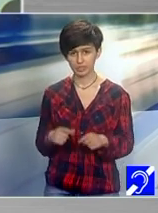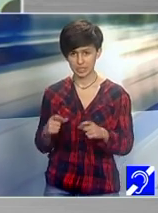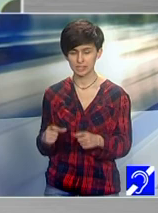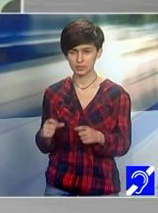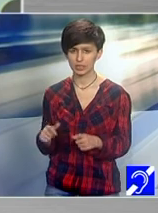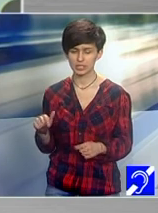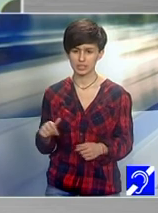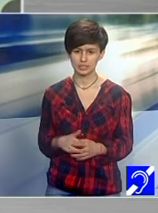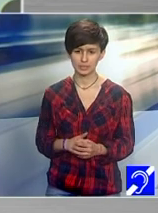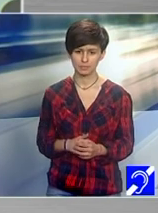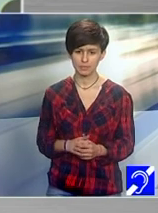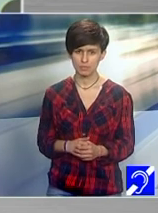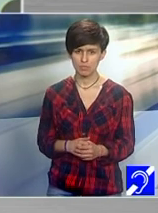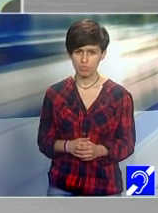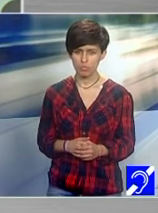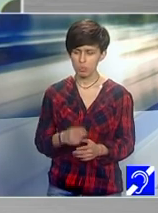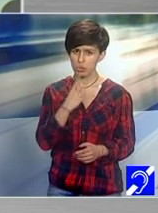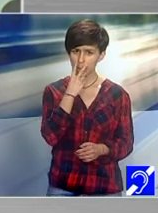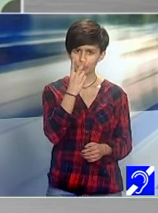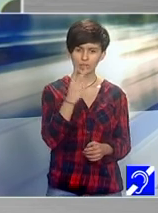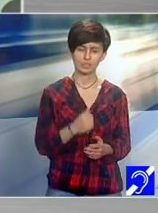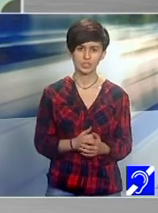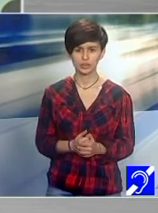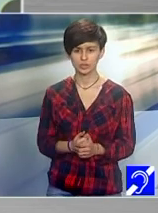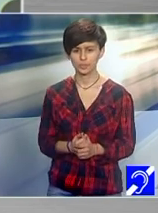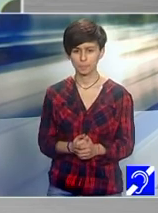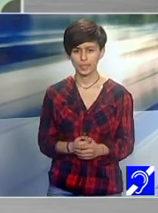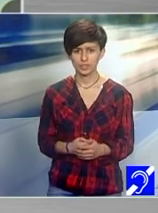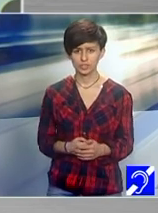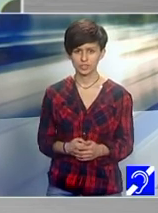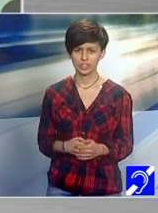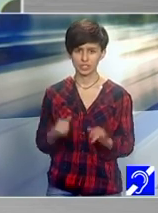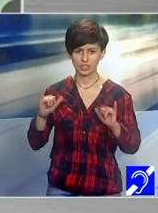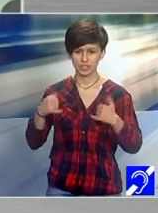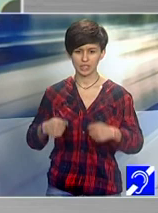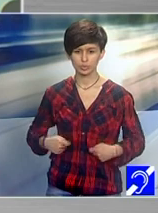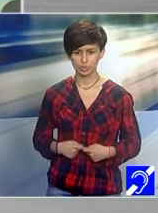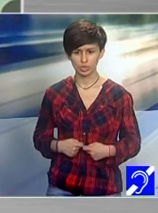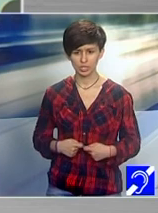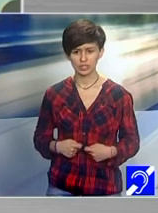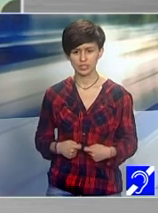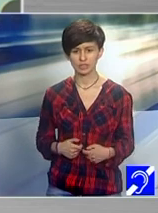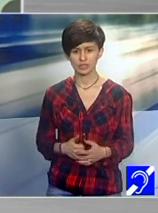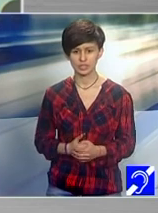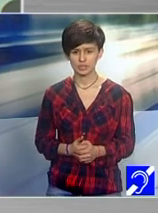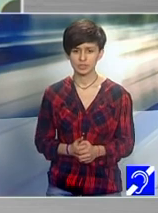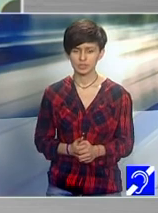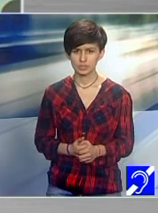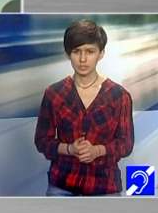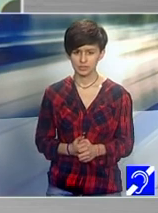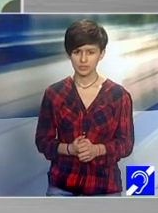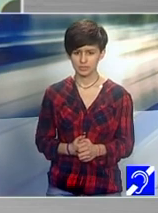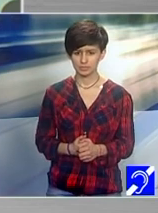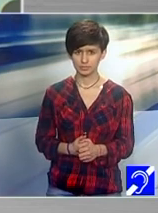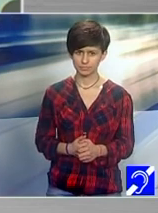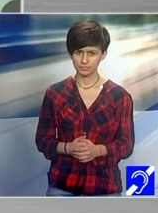spital care știau că au probleme și că intră pacientul și riscă să, după ce căiar, să mai ia încă